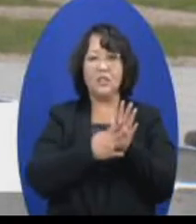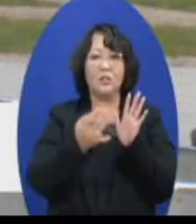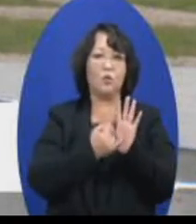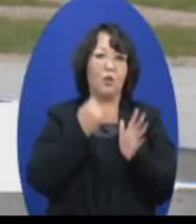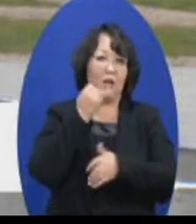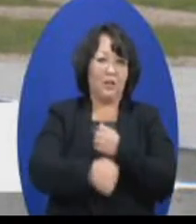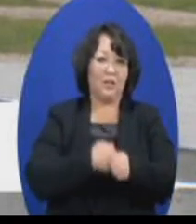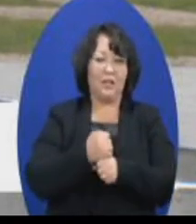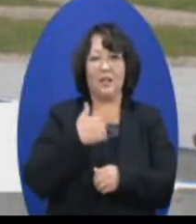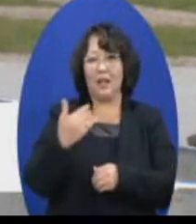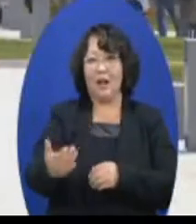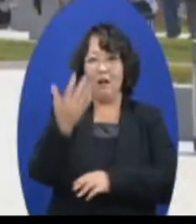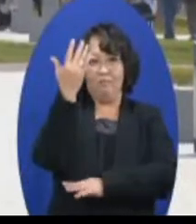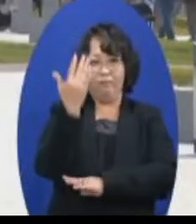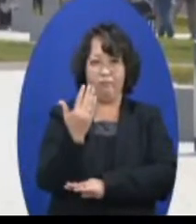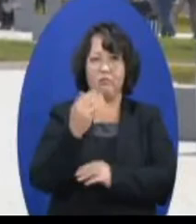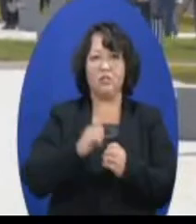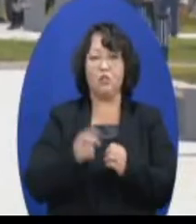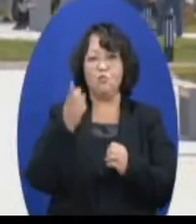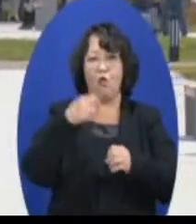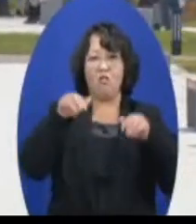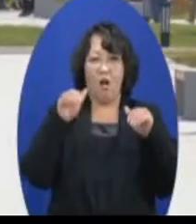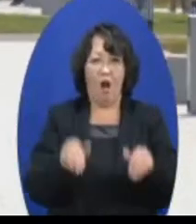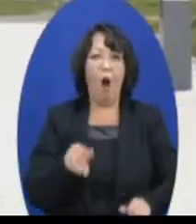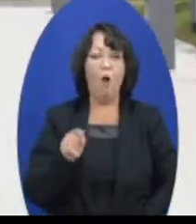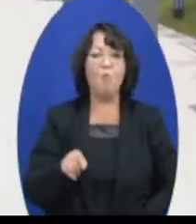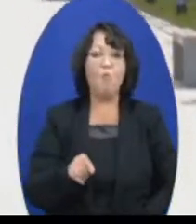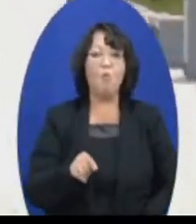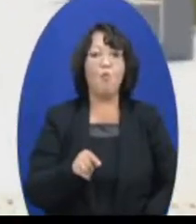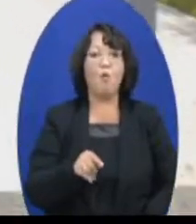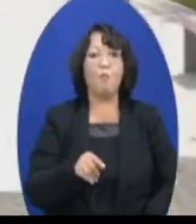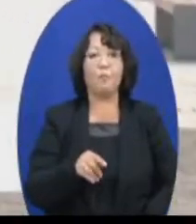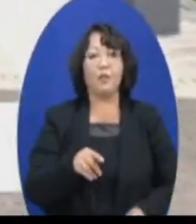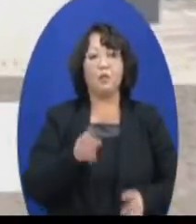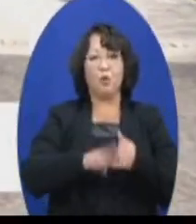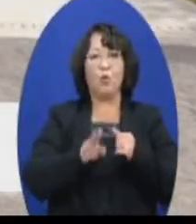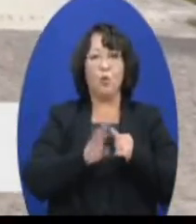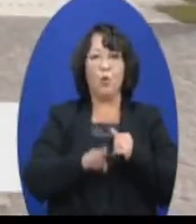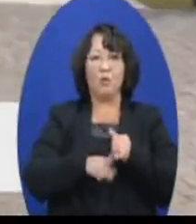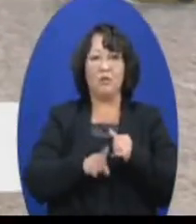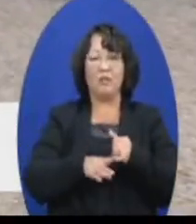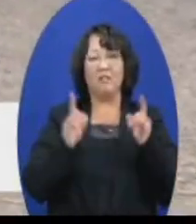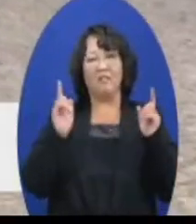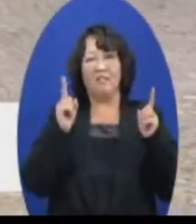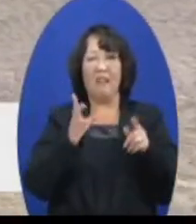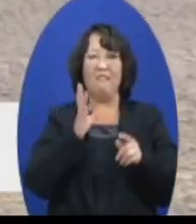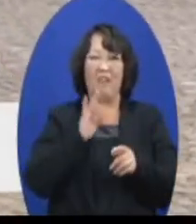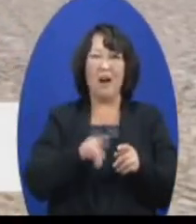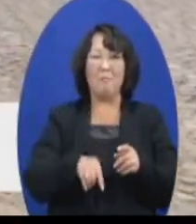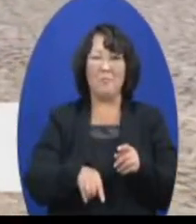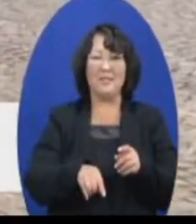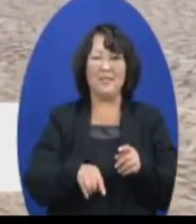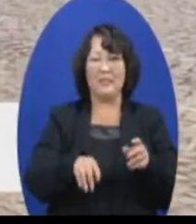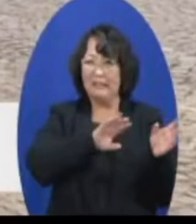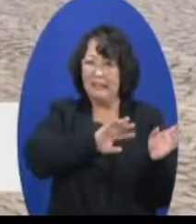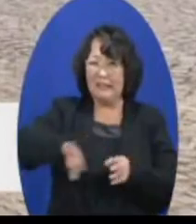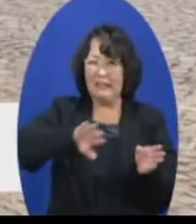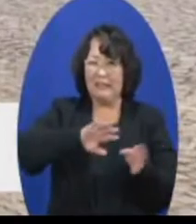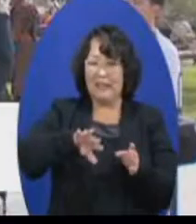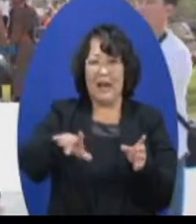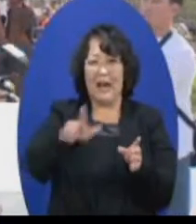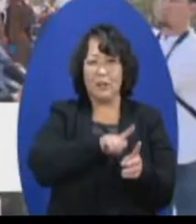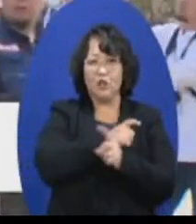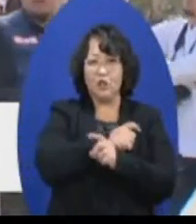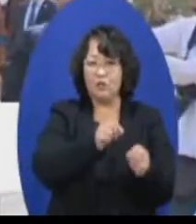дараа одоо хөшөө босгож байгаа. Сүүлийн жилүүдэд энэ газарт баар цэнгэний газар ажиллаж, газар чөлөөлөх ажил баггүй маргаан